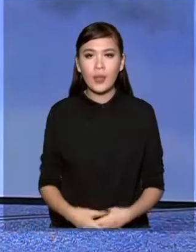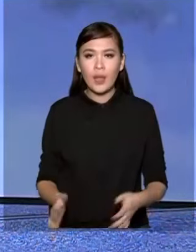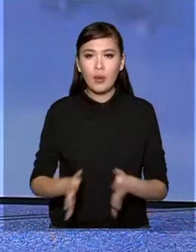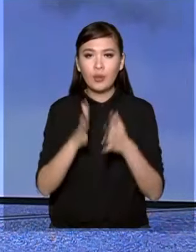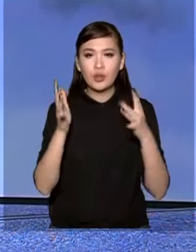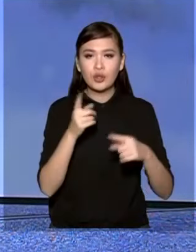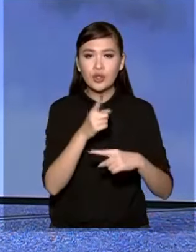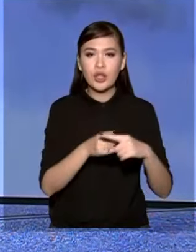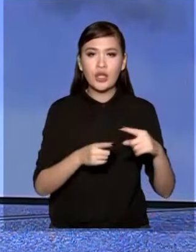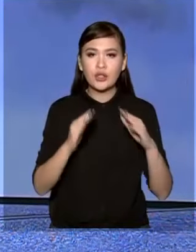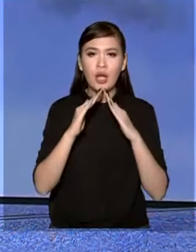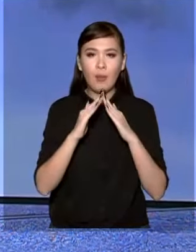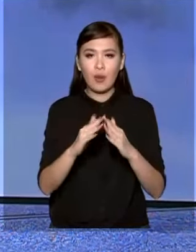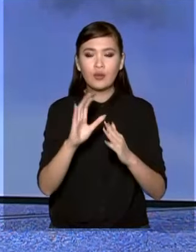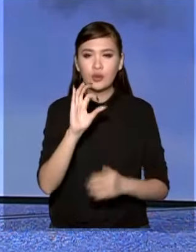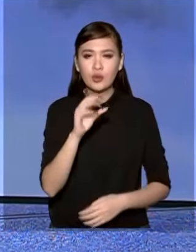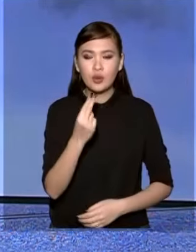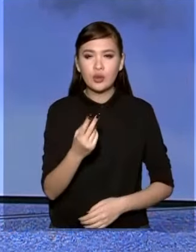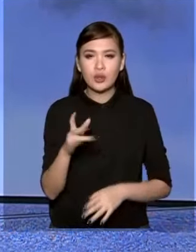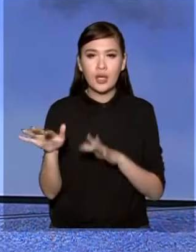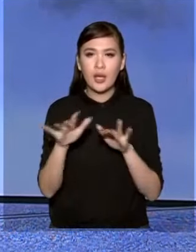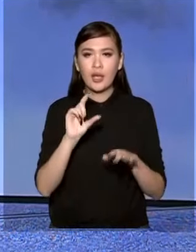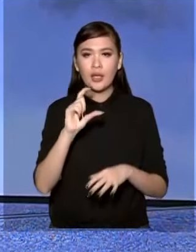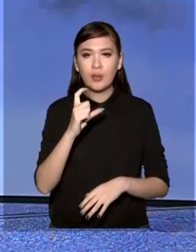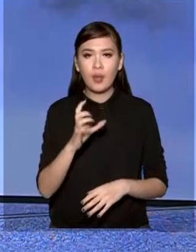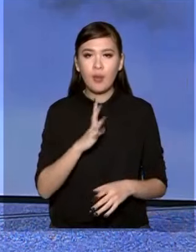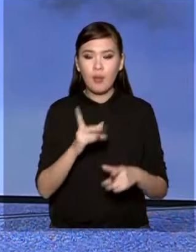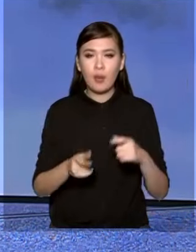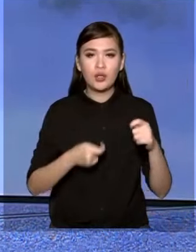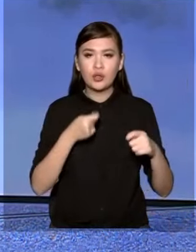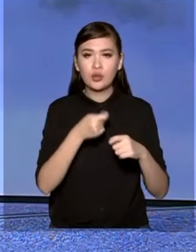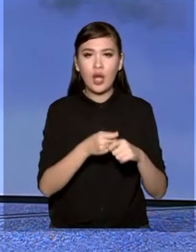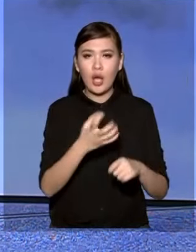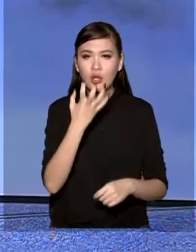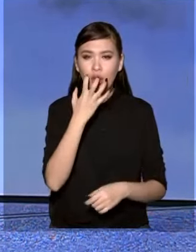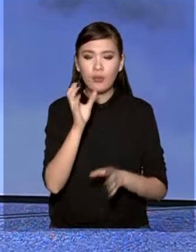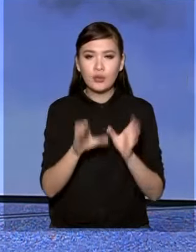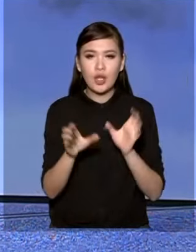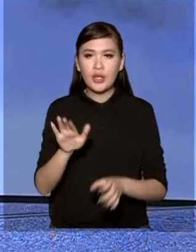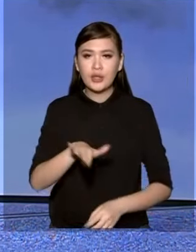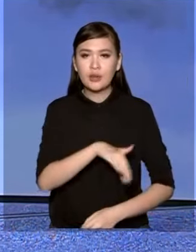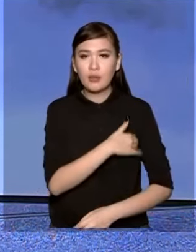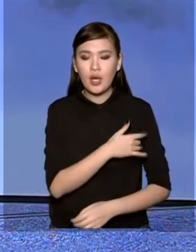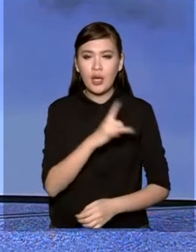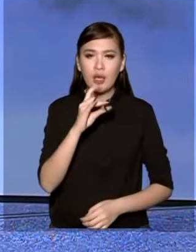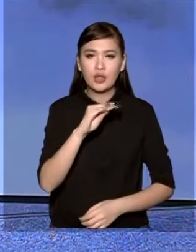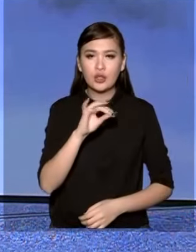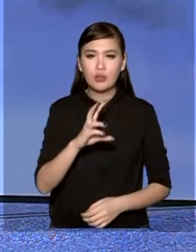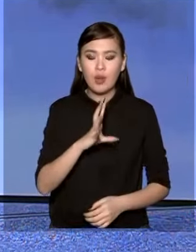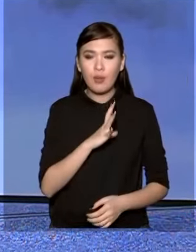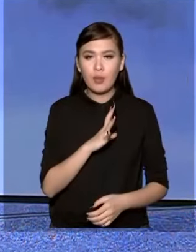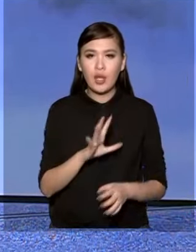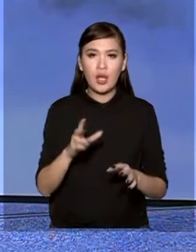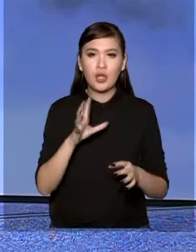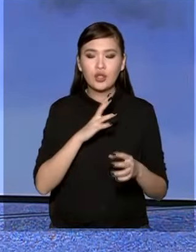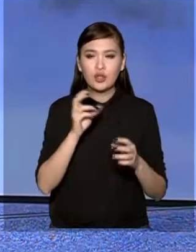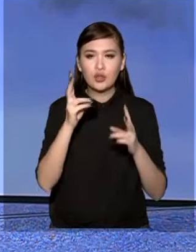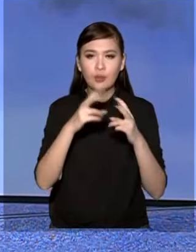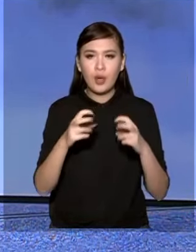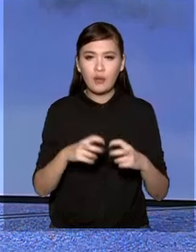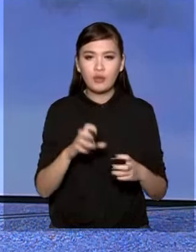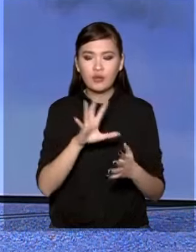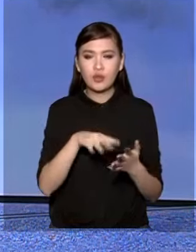Большую часть домов и соцобъектов Экибастуза подключили к отоплению. Температурный режим специалисты мониторят ежечасно.